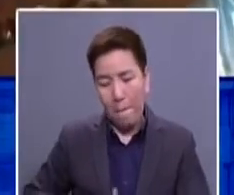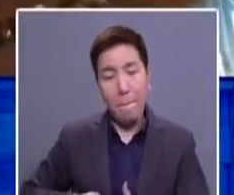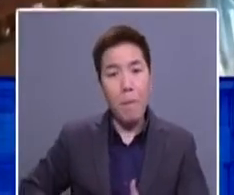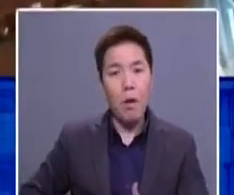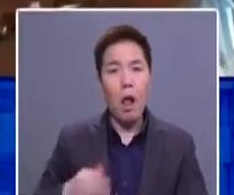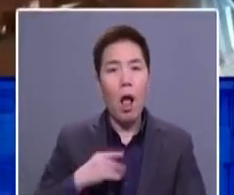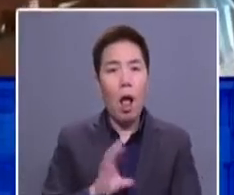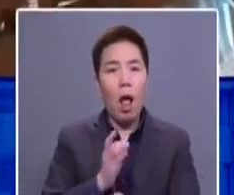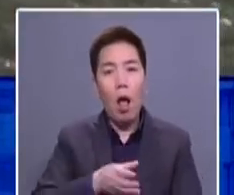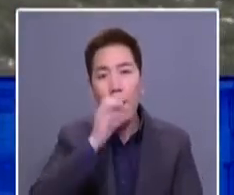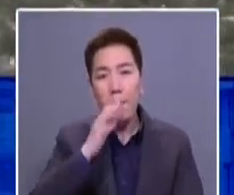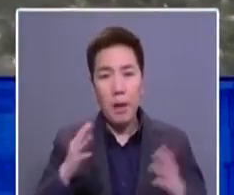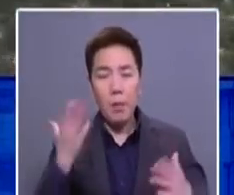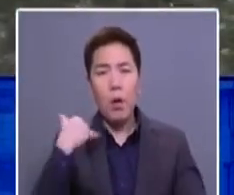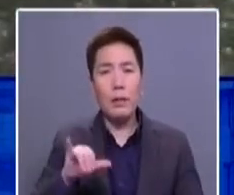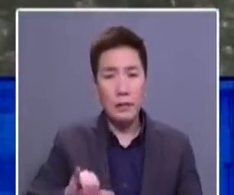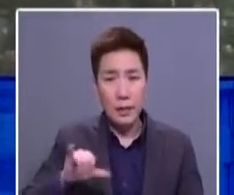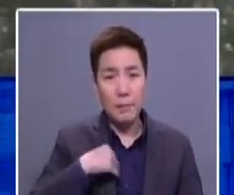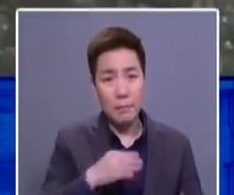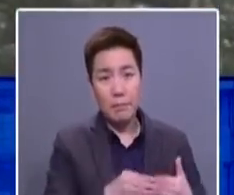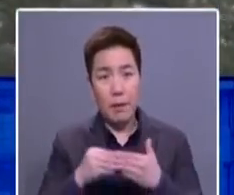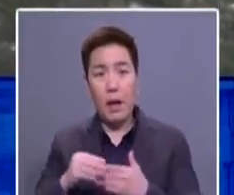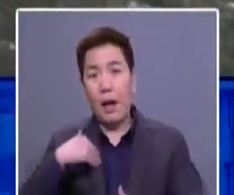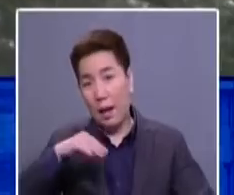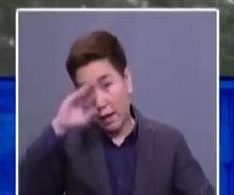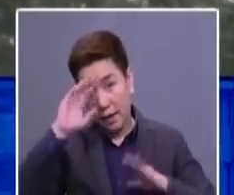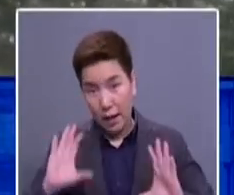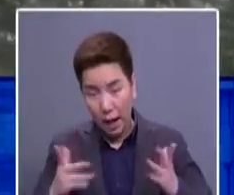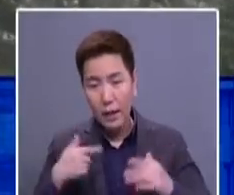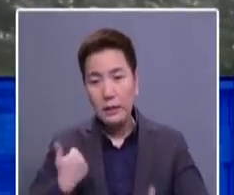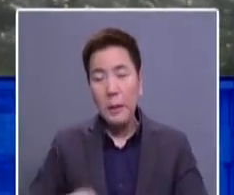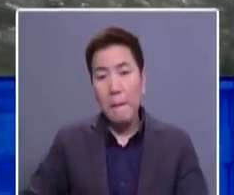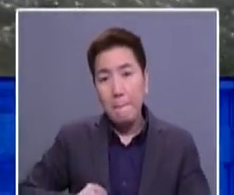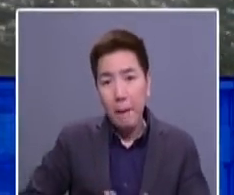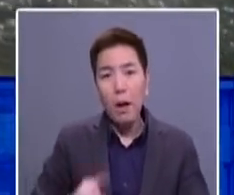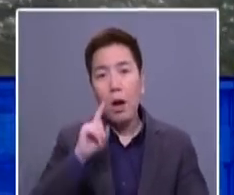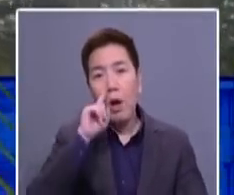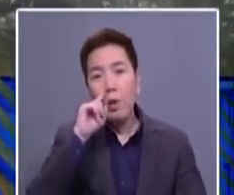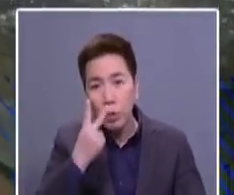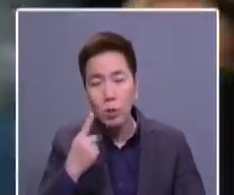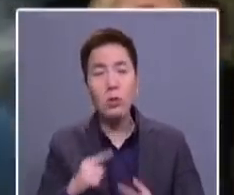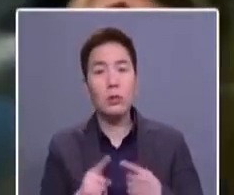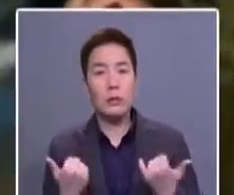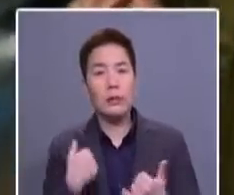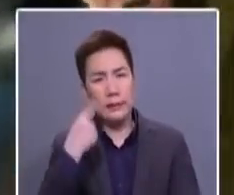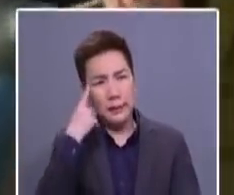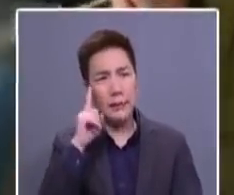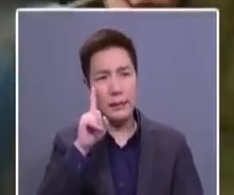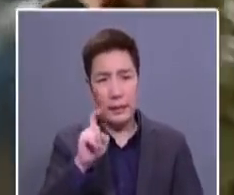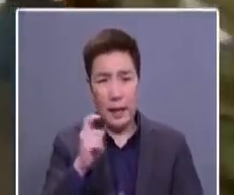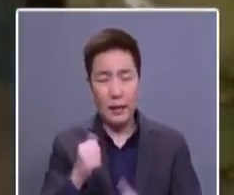เหล้ามากญาติอ่ะเคยพาไปรักษาจนหายแต่ก็ยังกลับมาดื่มอีกเพราะก็เลยทะลุอีกนะฮะคาดการณ์ว่าจะเสียชีวิตมาไม่